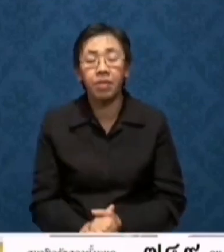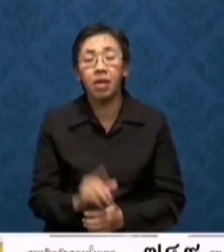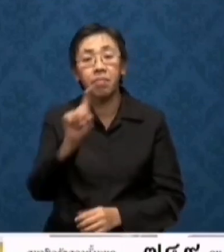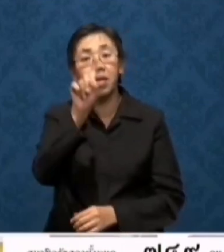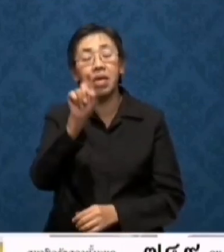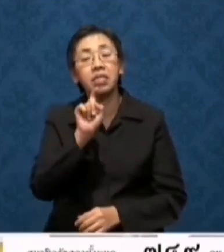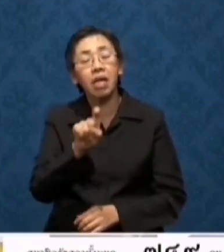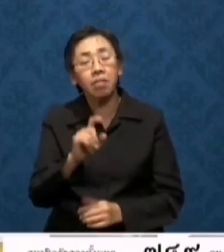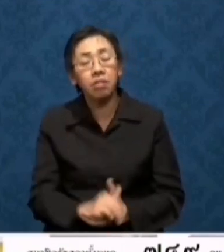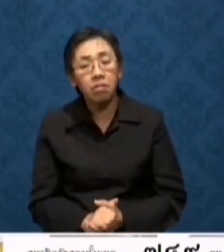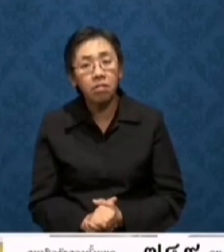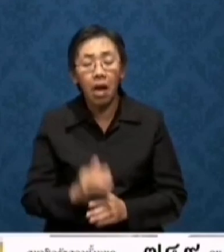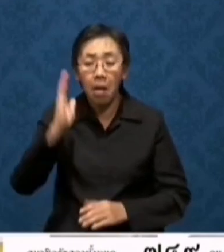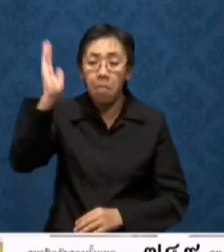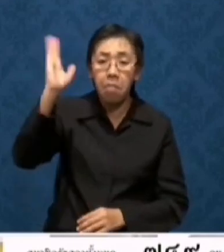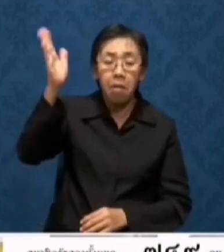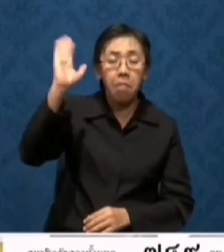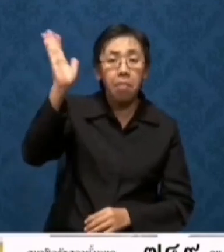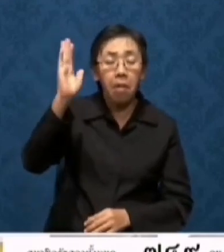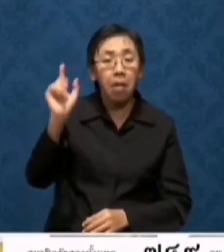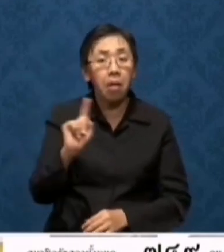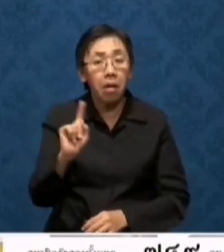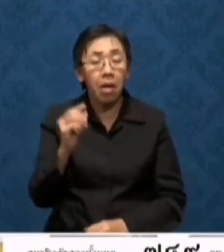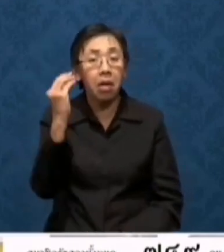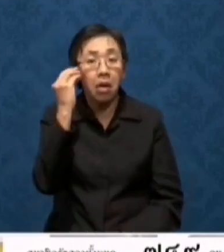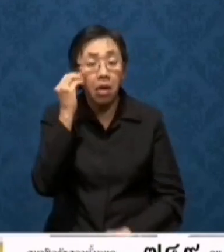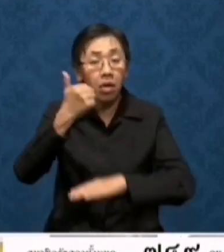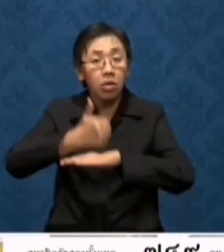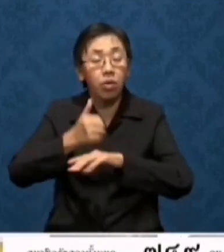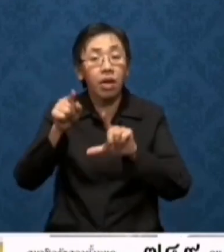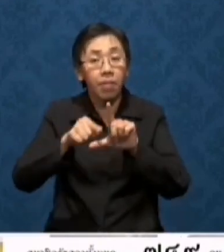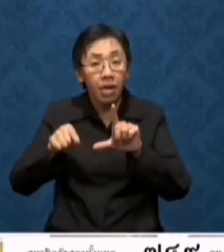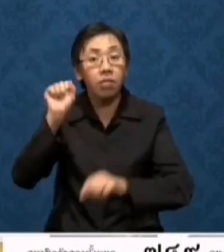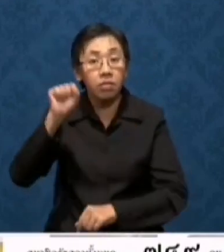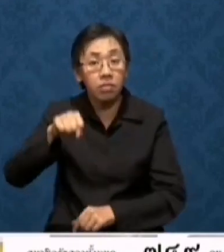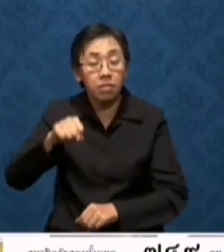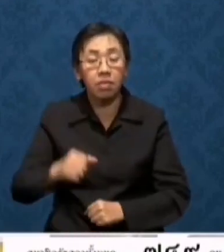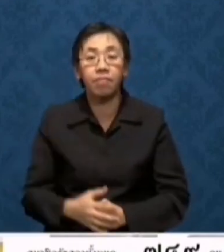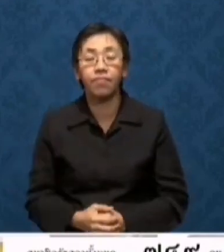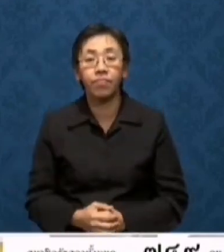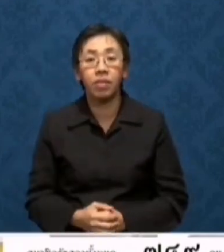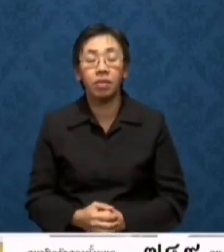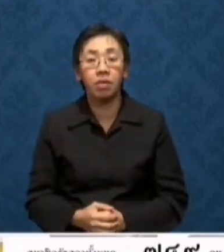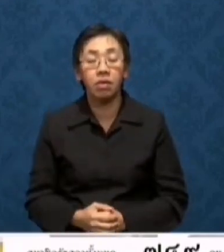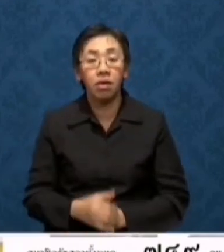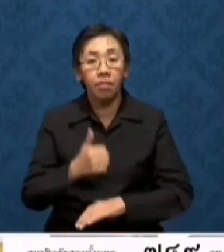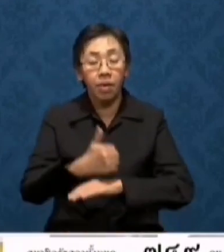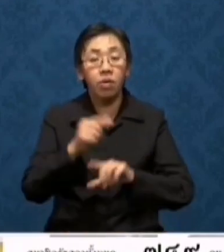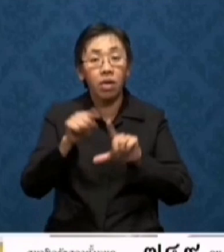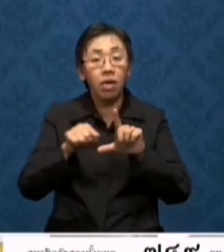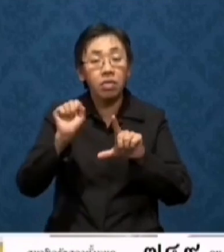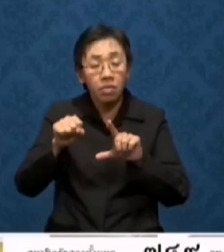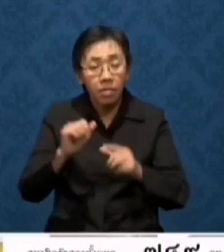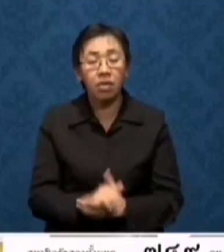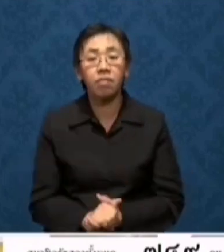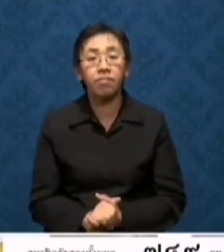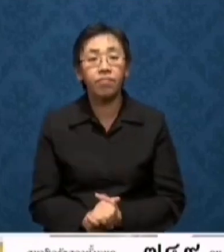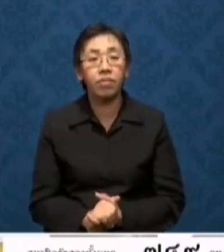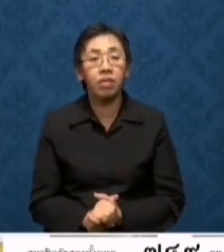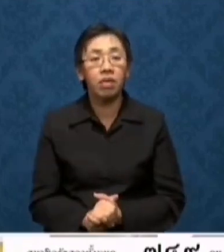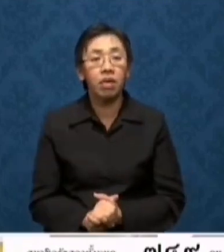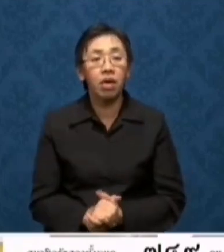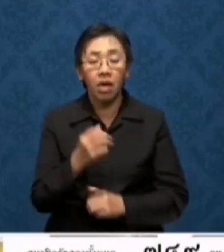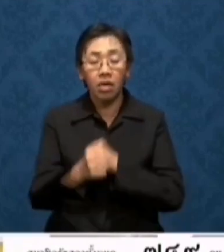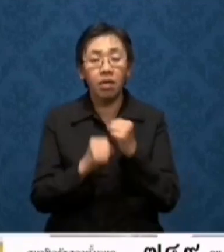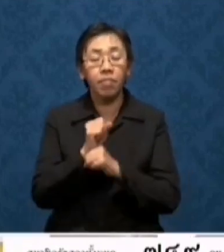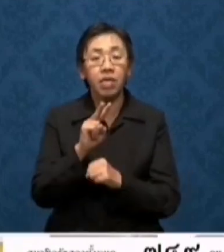อภิบรายกัมาเป็นเพระคุพิธาคือหัวหนาพัก กาวไลใชไครับเราถึงไม่สามารถทจะปฏิบัติอย่าง